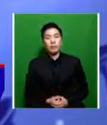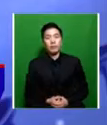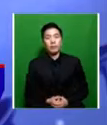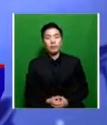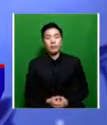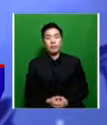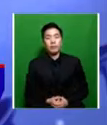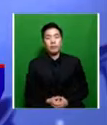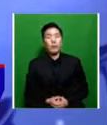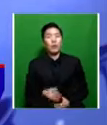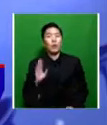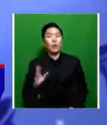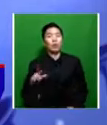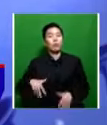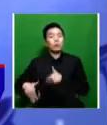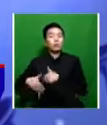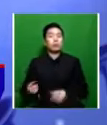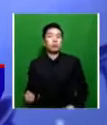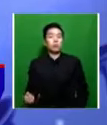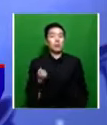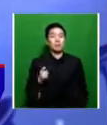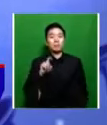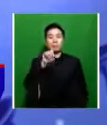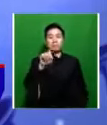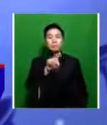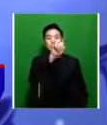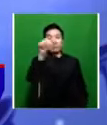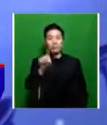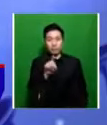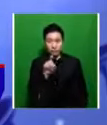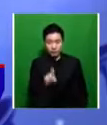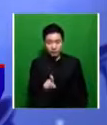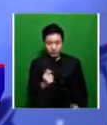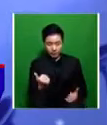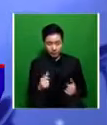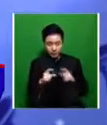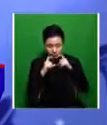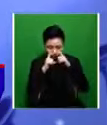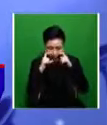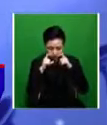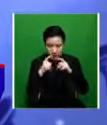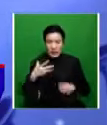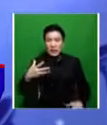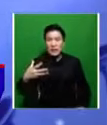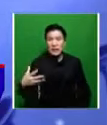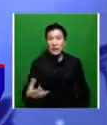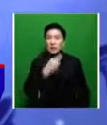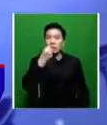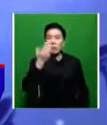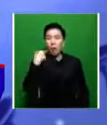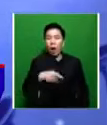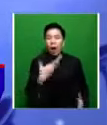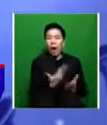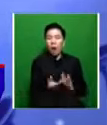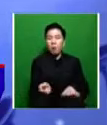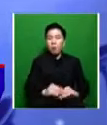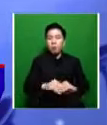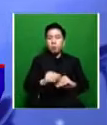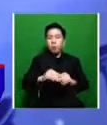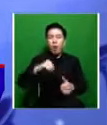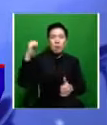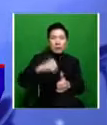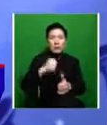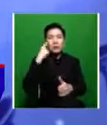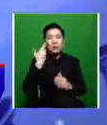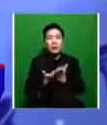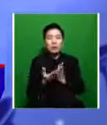เป็นที่คำถามของพี่น้องประชาชนว่าหน้ากากอนามัยที่ยึดมาจากผู้ที่โกงราคาหรือว่าขายเกิน